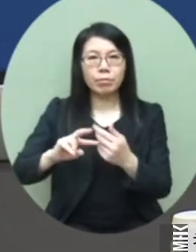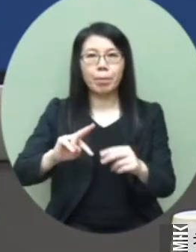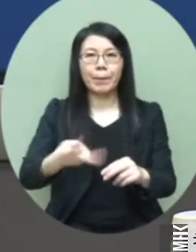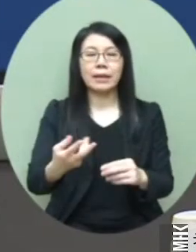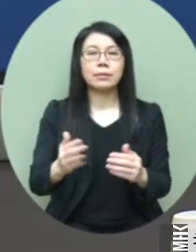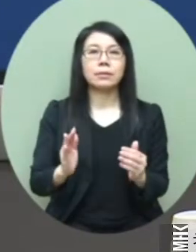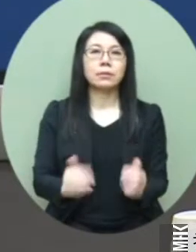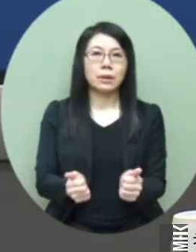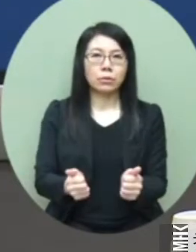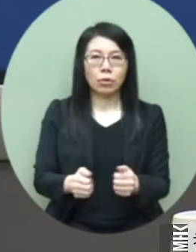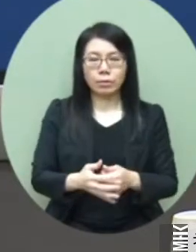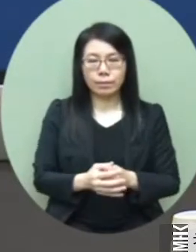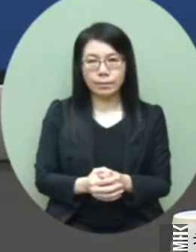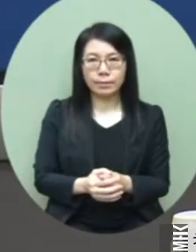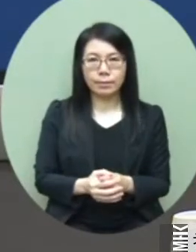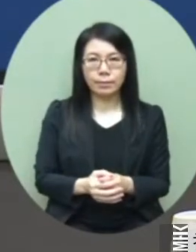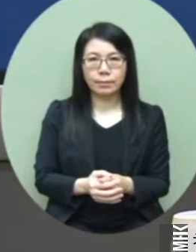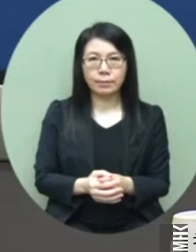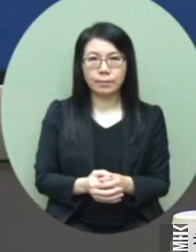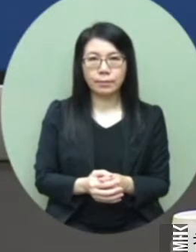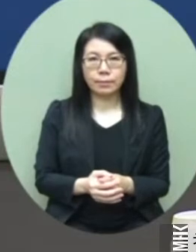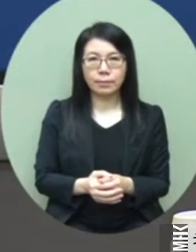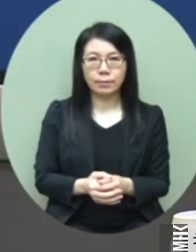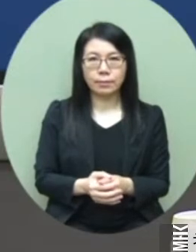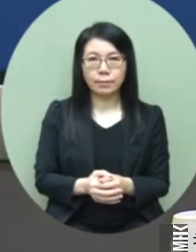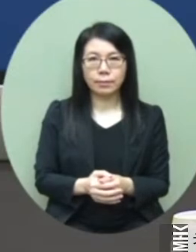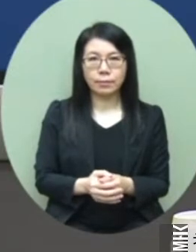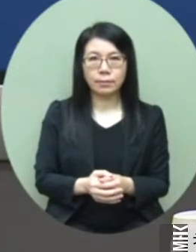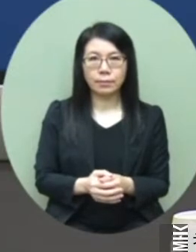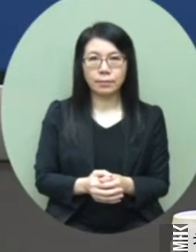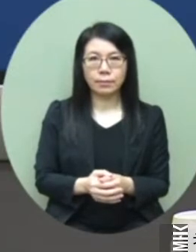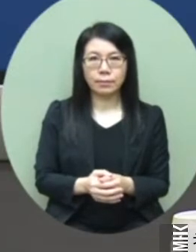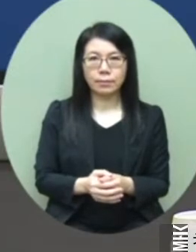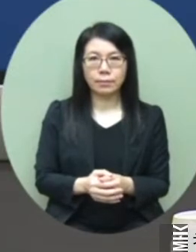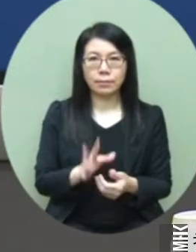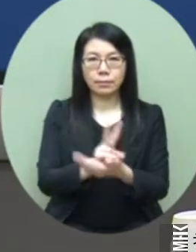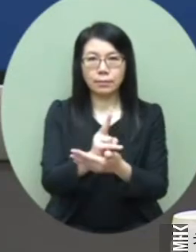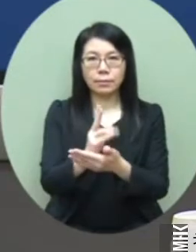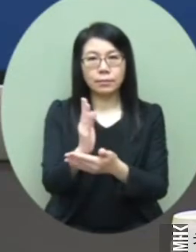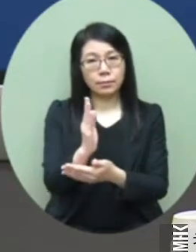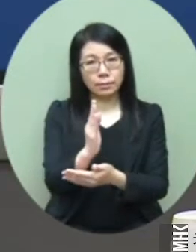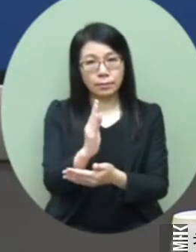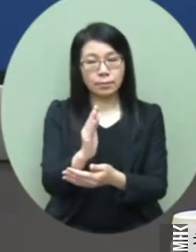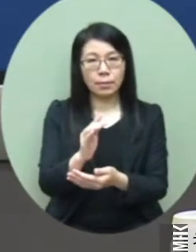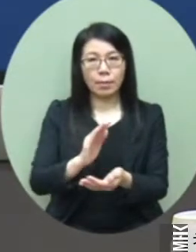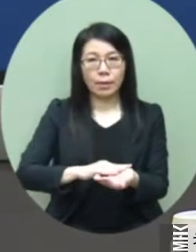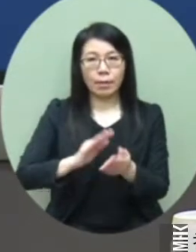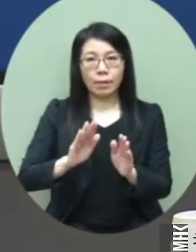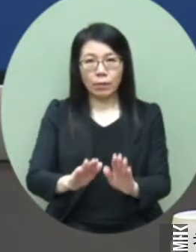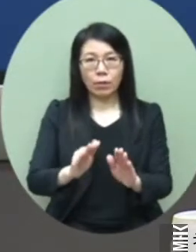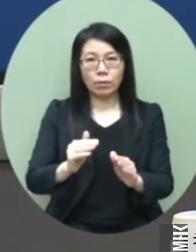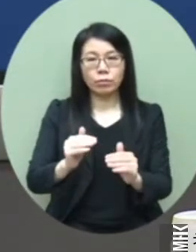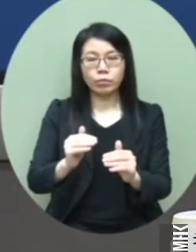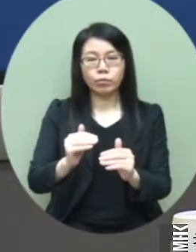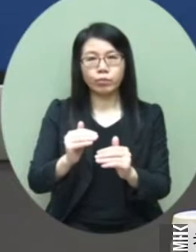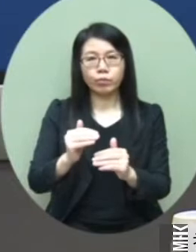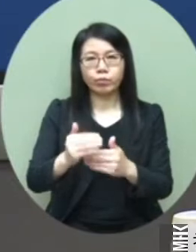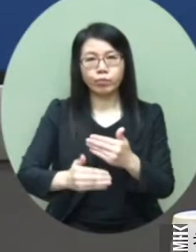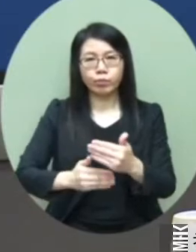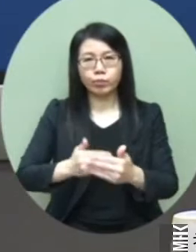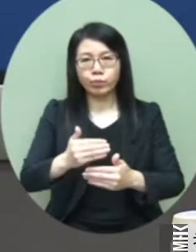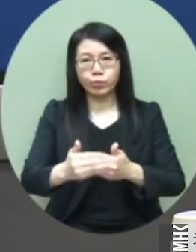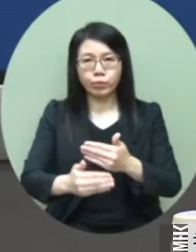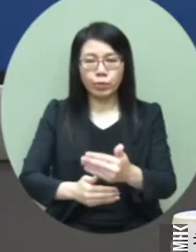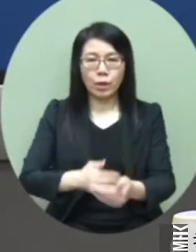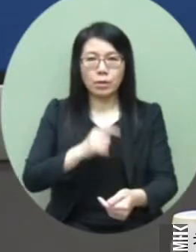刚才给各位的数字，在2年多的抗疫过程里边，很多要营业的处所